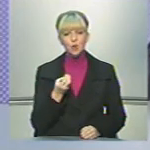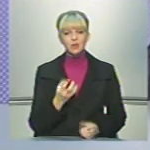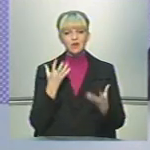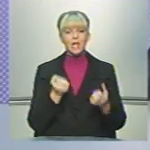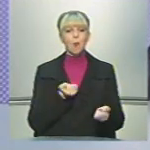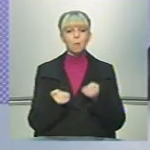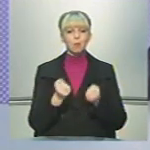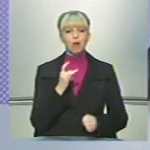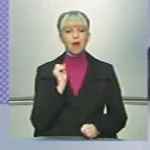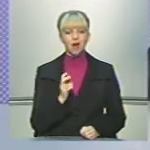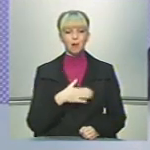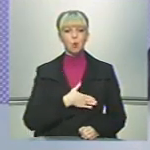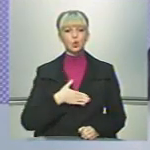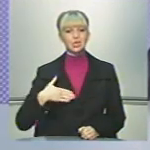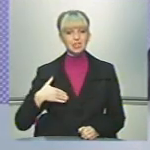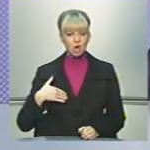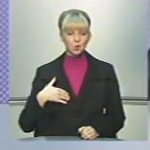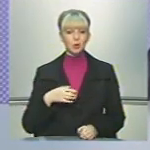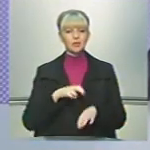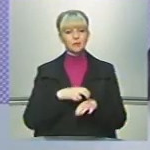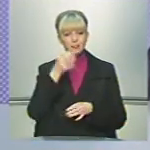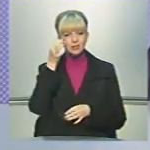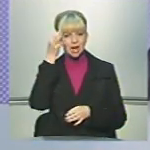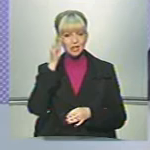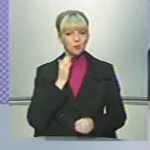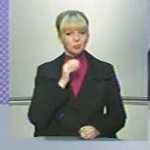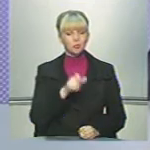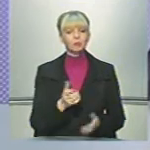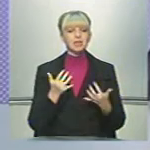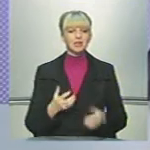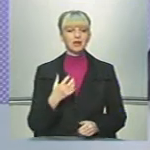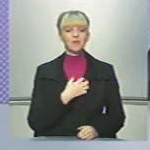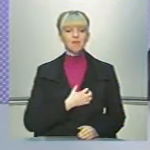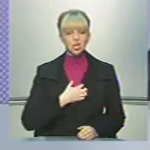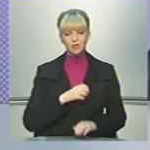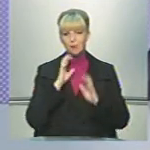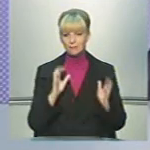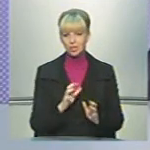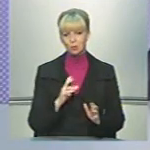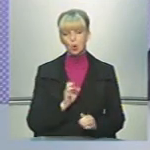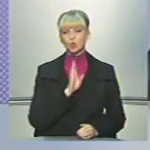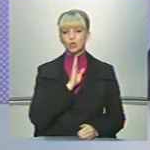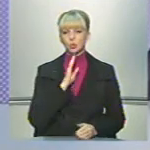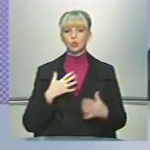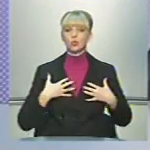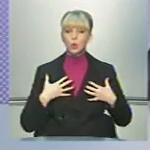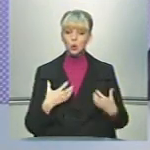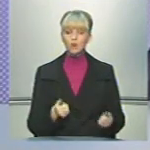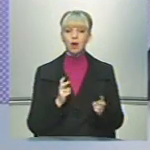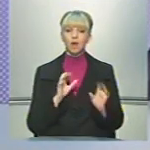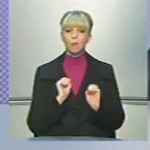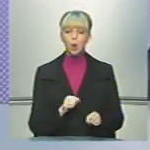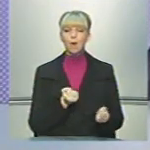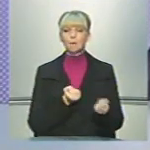день боротьби з раком молочної залози, лікарі нагадали буковинкам, наскільки важливо піклуватися про жіноче здоров'я та як